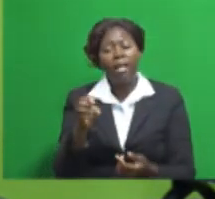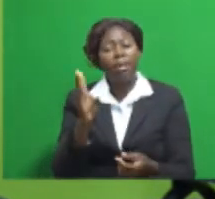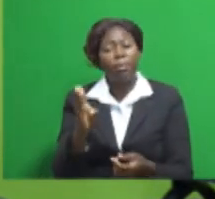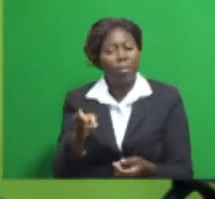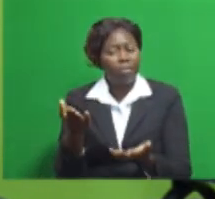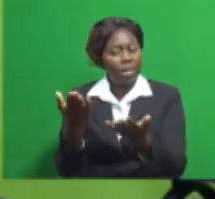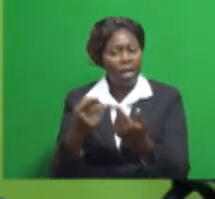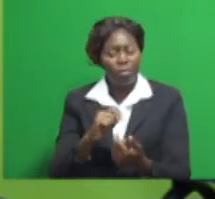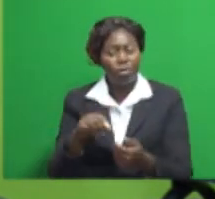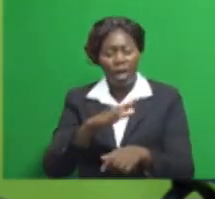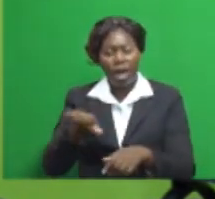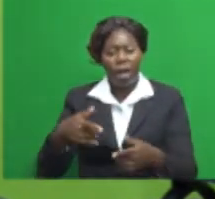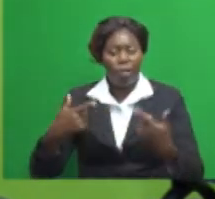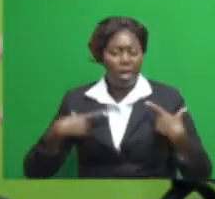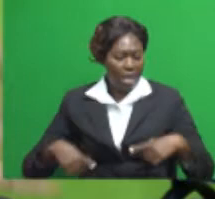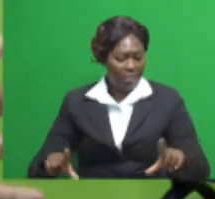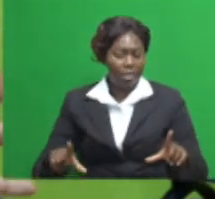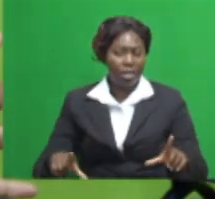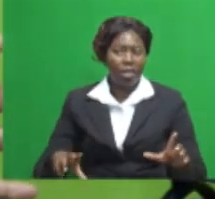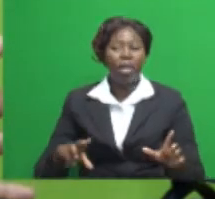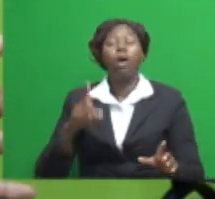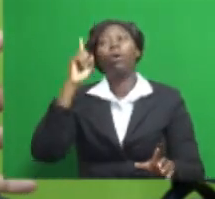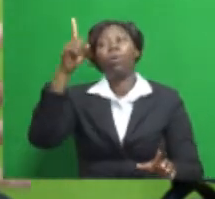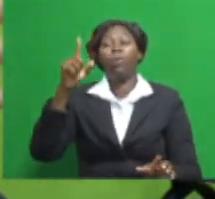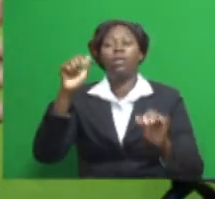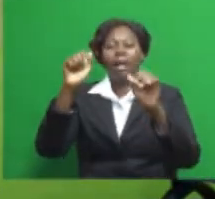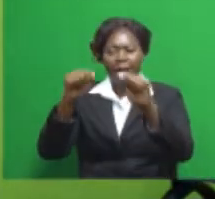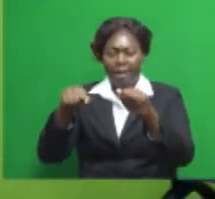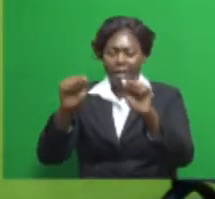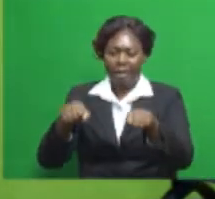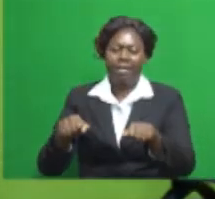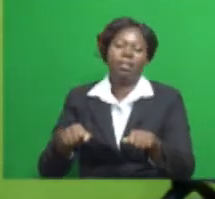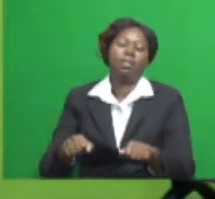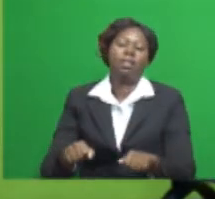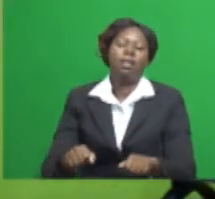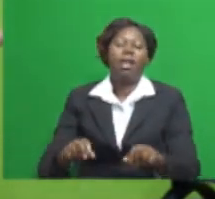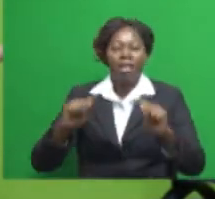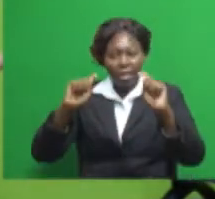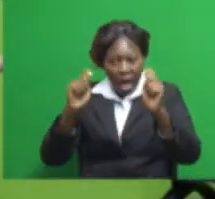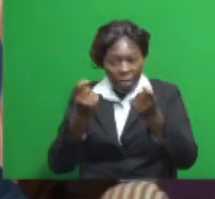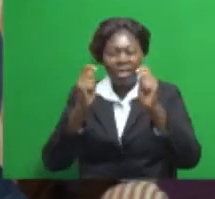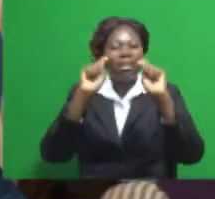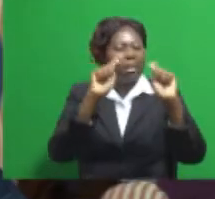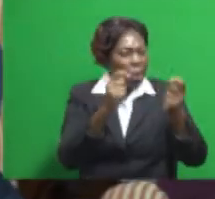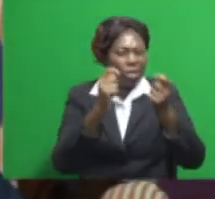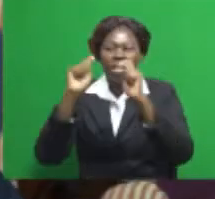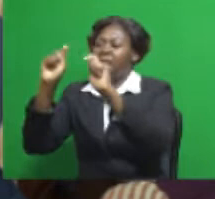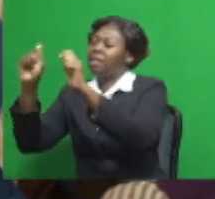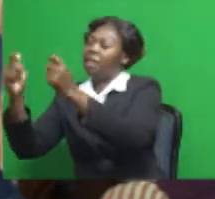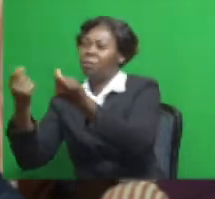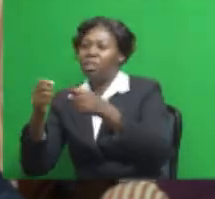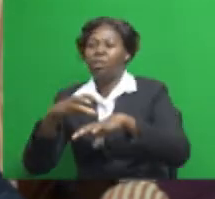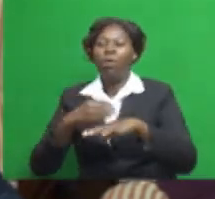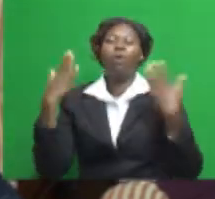kunamata tichiita unani hwedu Mwari anenge atendera But ma thousands engiros dziari kwavo akatomirira